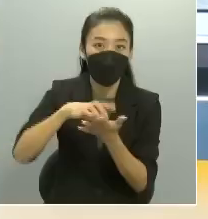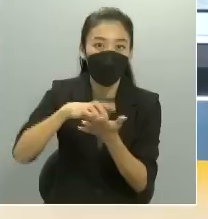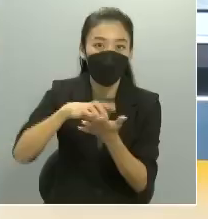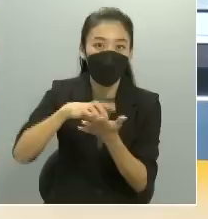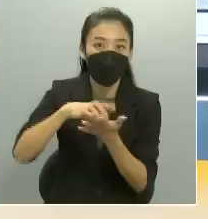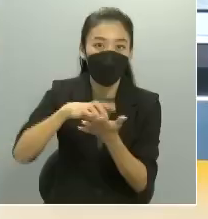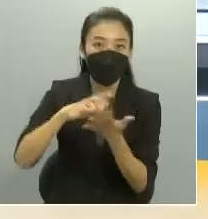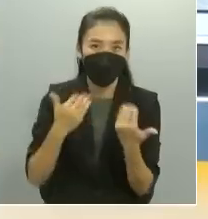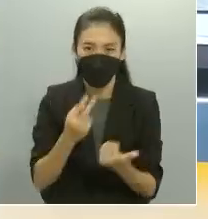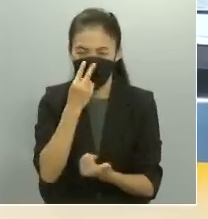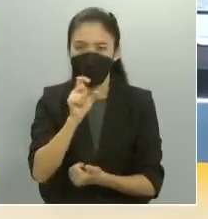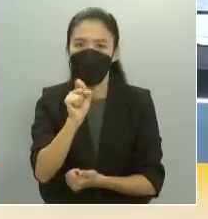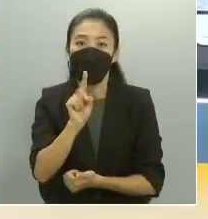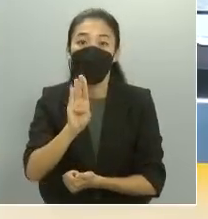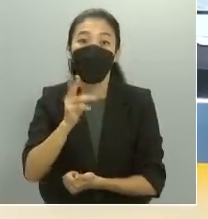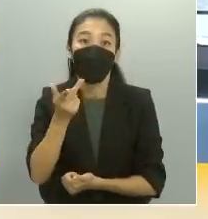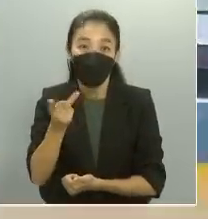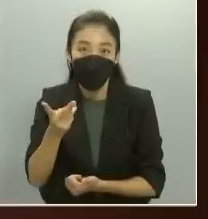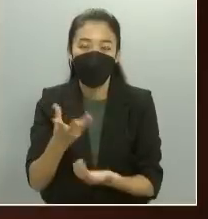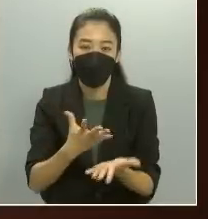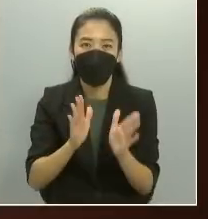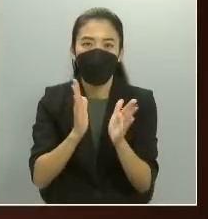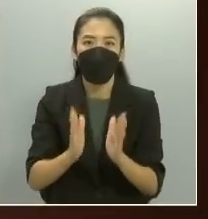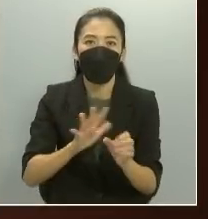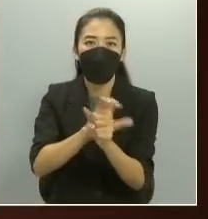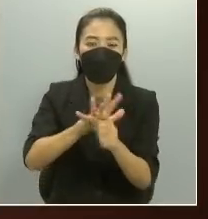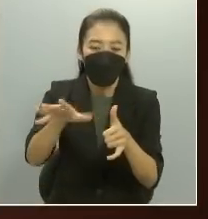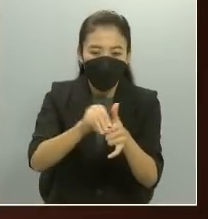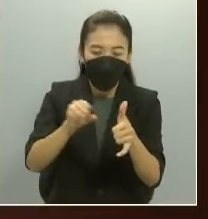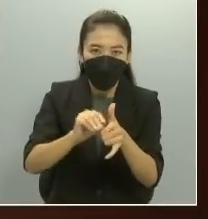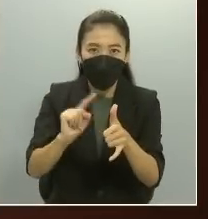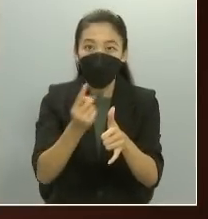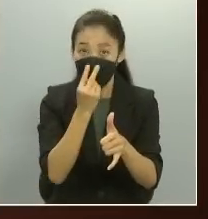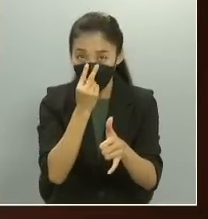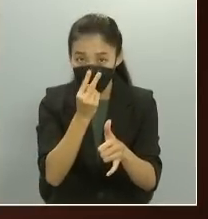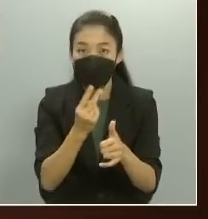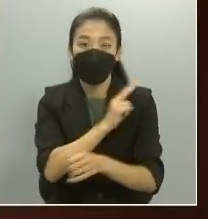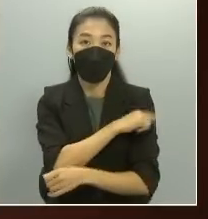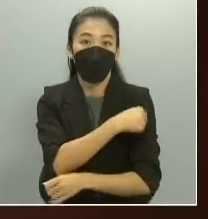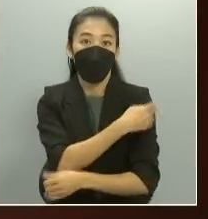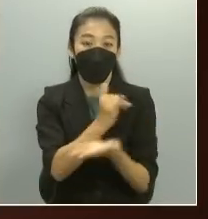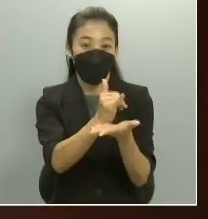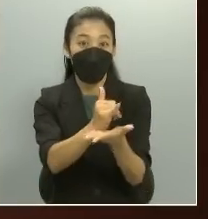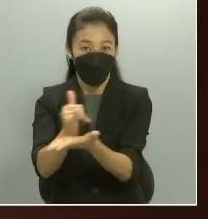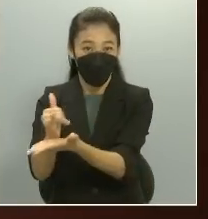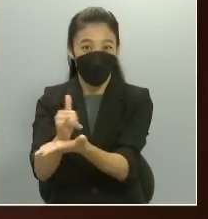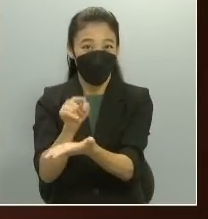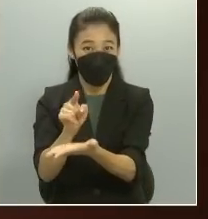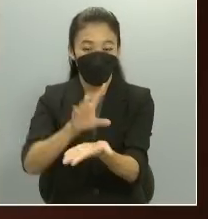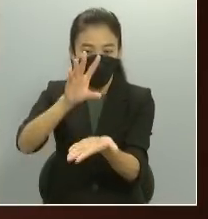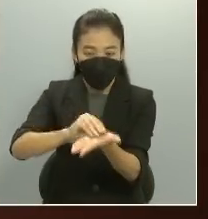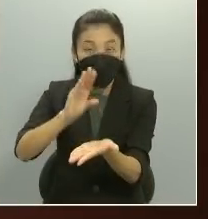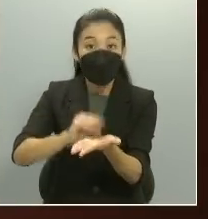มีตัวเลข 2บก.ป.วันนี้ตัวเลขผู้ป่วยใหม่ที่เข้ารักษากันนะโรงพยาบาลเฉพาะที่เข้าโรงพยาบาลนะผู้ป่วยใหม่